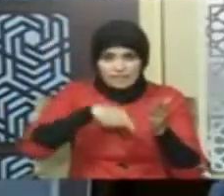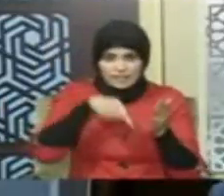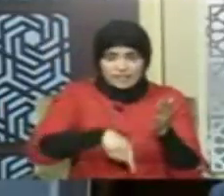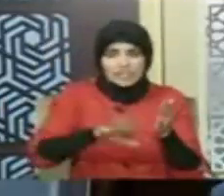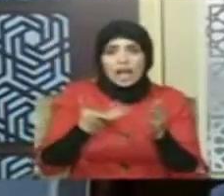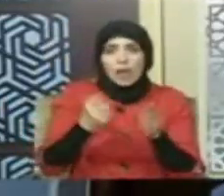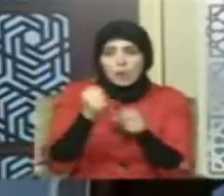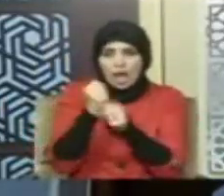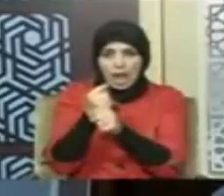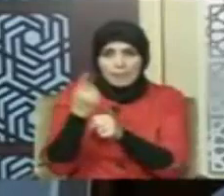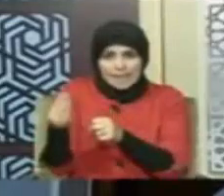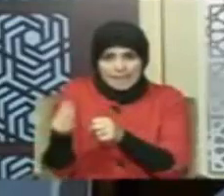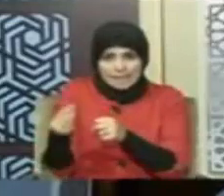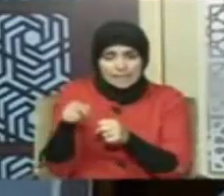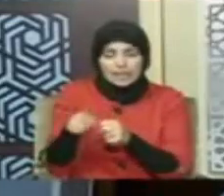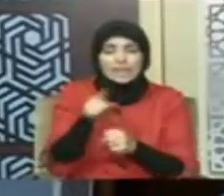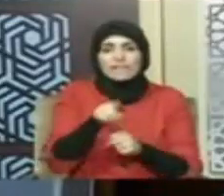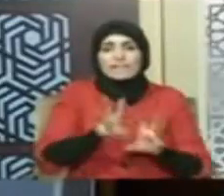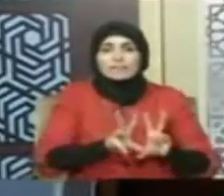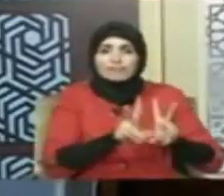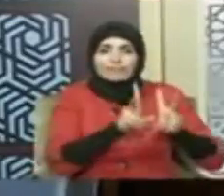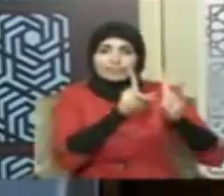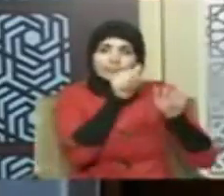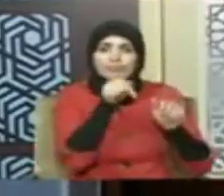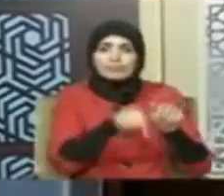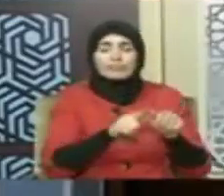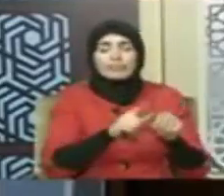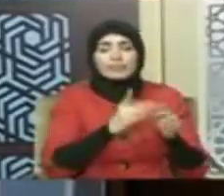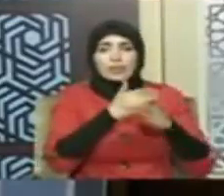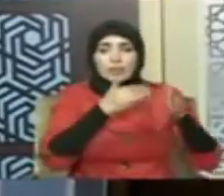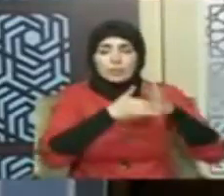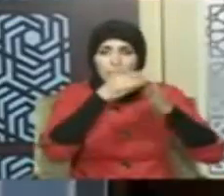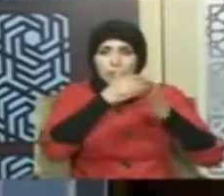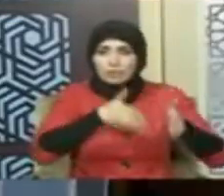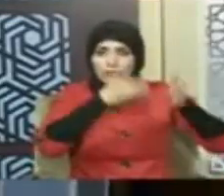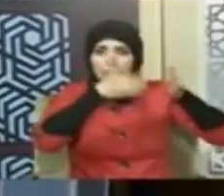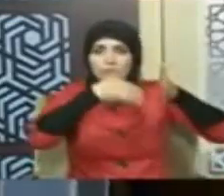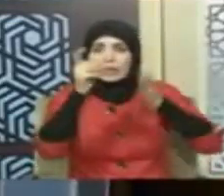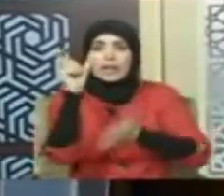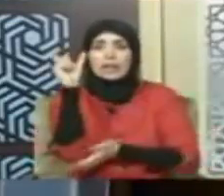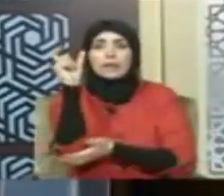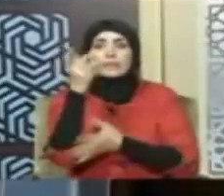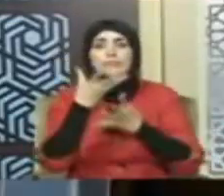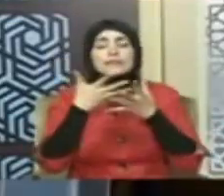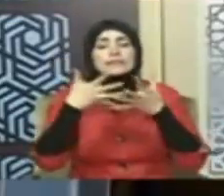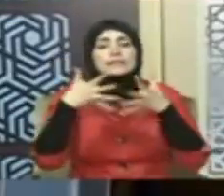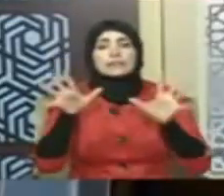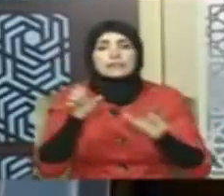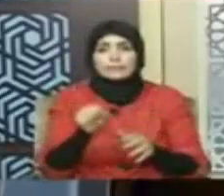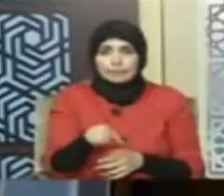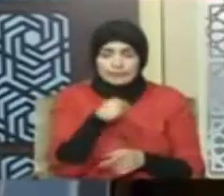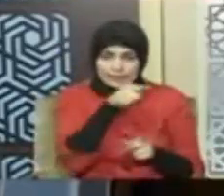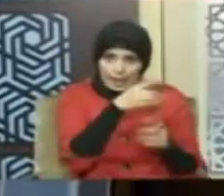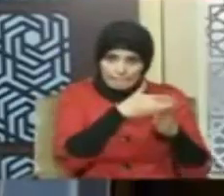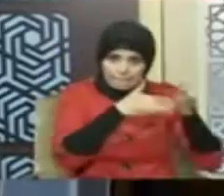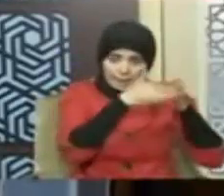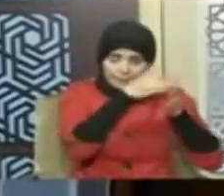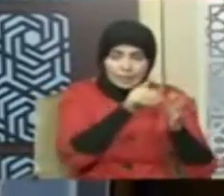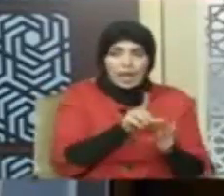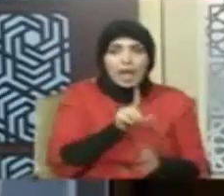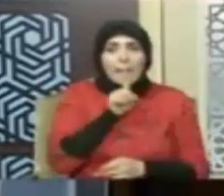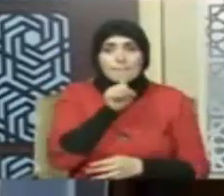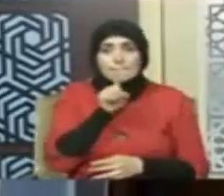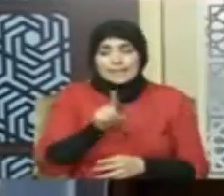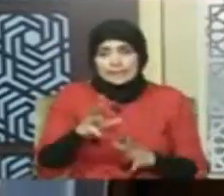في عمارة بيوت الله، هذا من جهة المبنى. أما من جهة المعنى فنجتهد